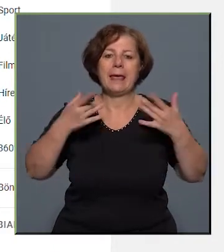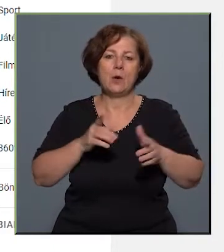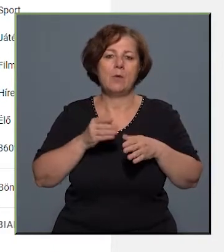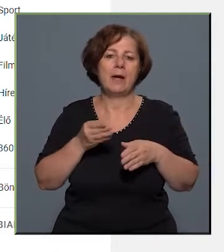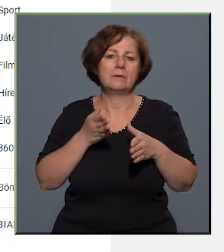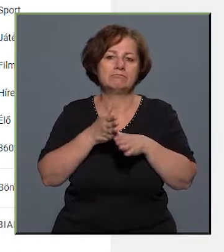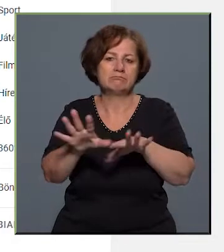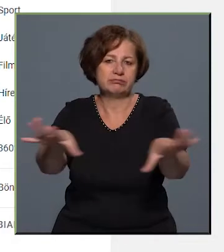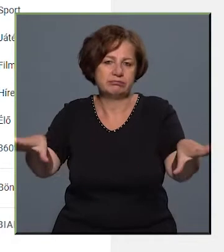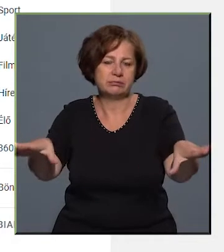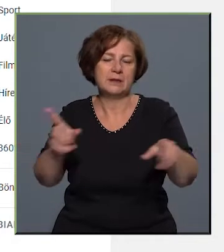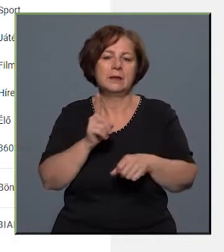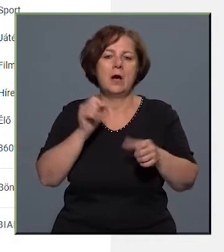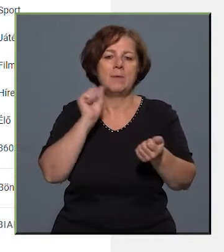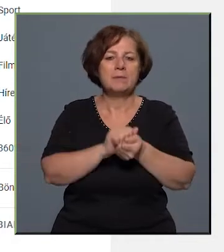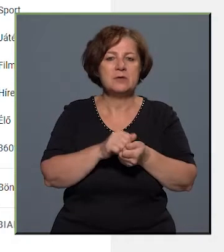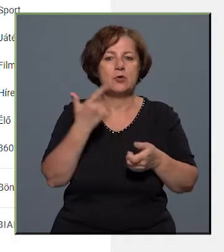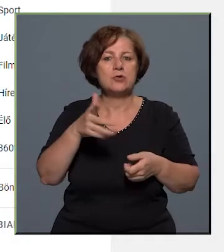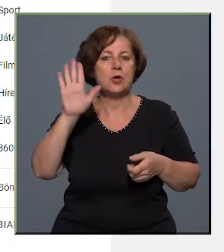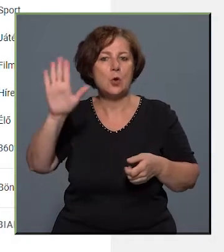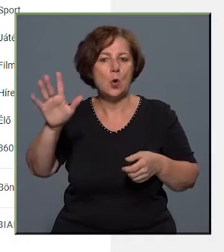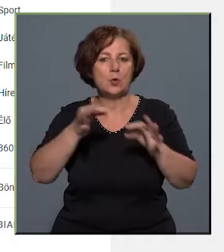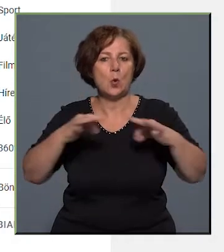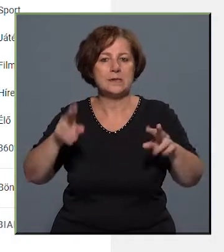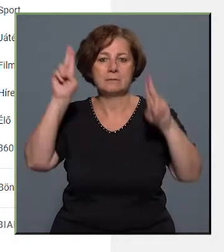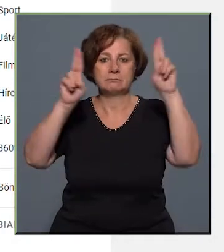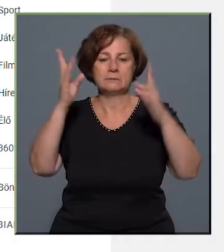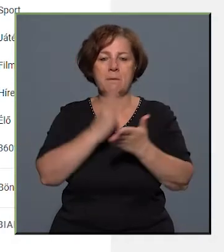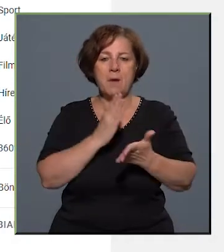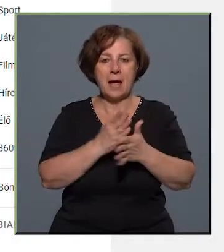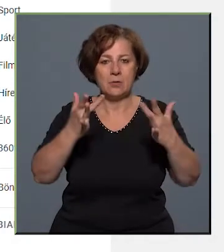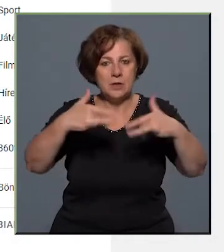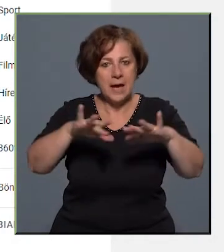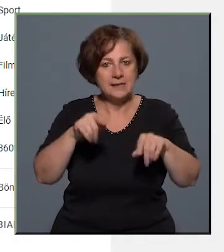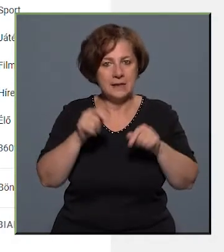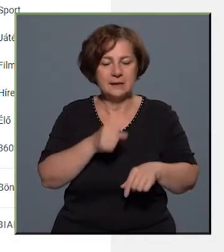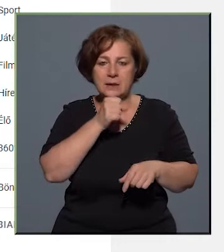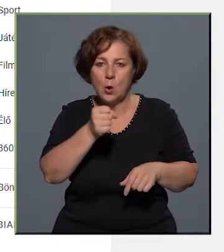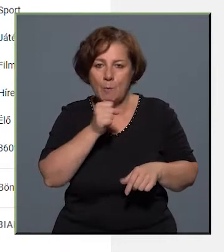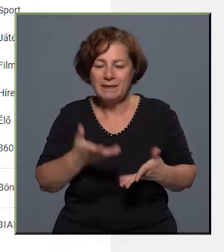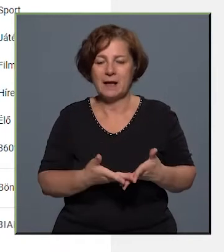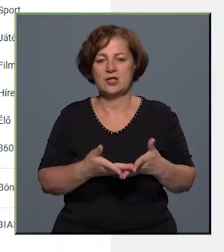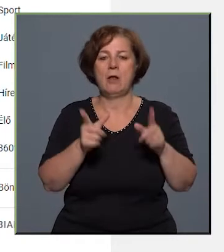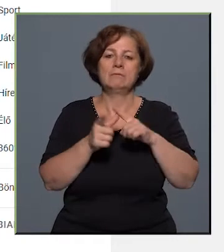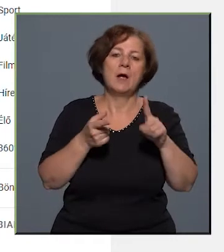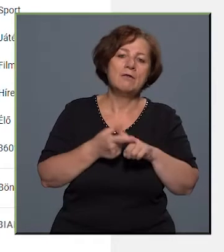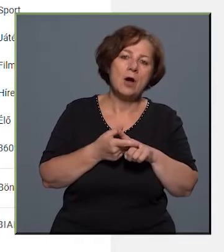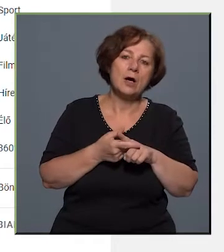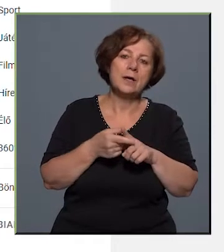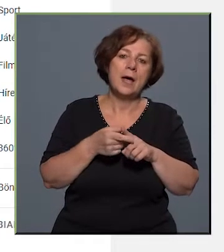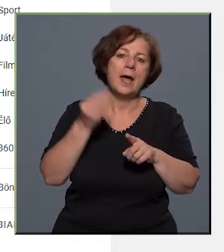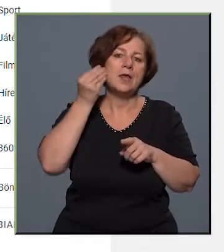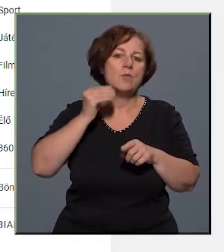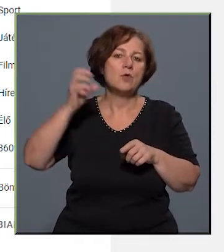Az biztos, amit már biztosan tudok, hogy 25 ország már jelentkezett arra, hogy akár a helyszínen itteni kommentálással, vagy egy